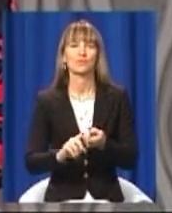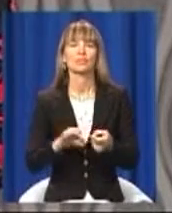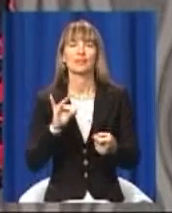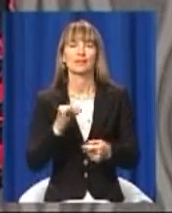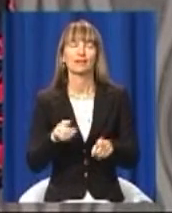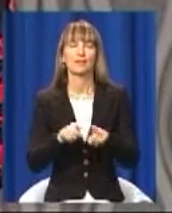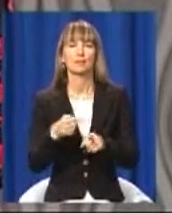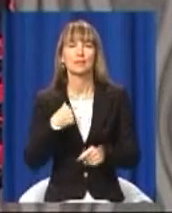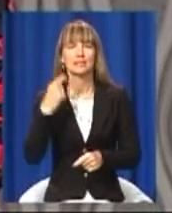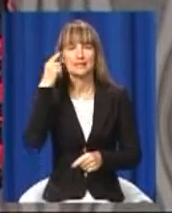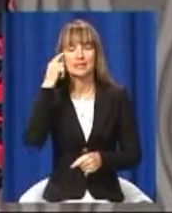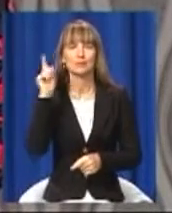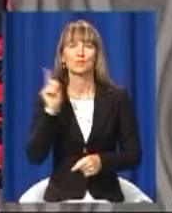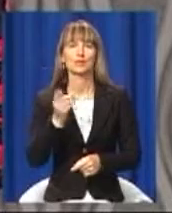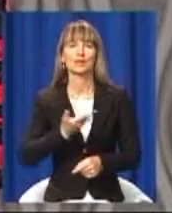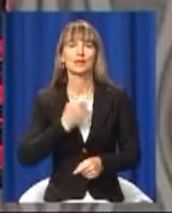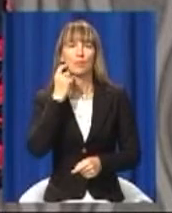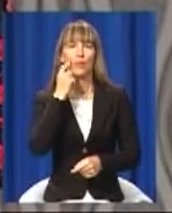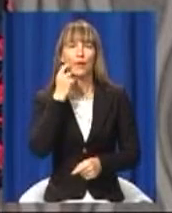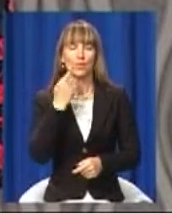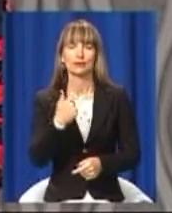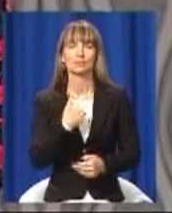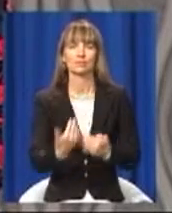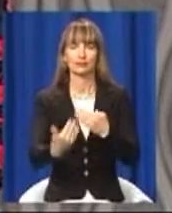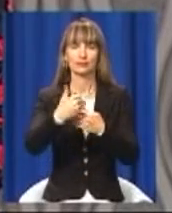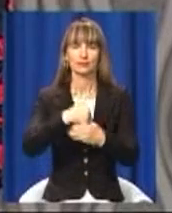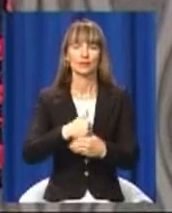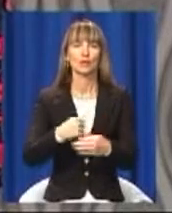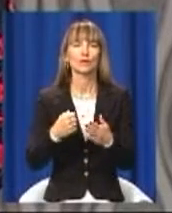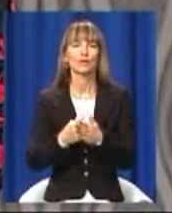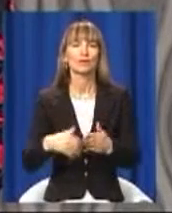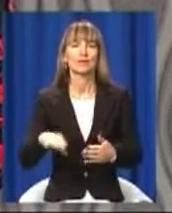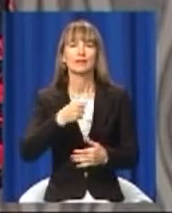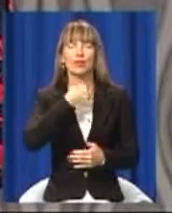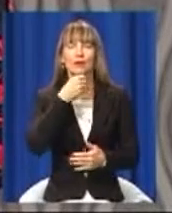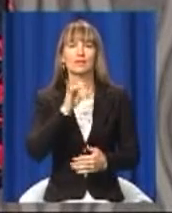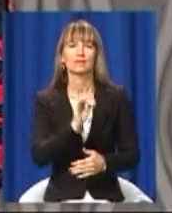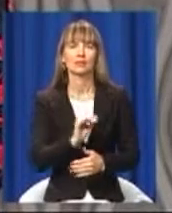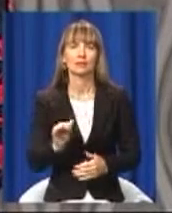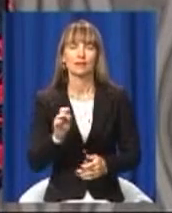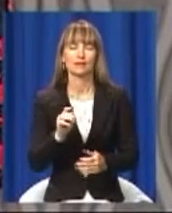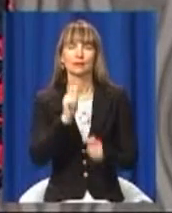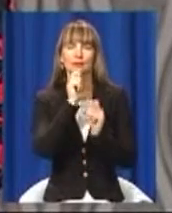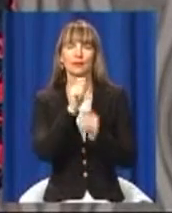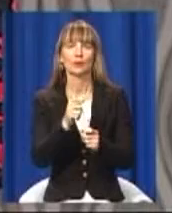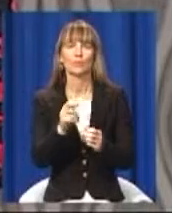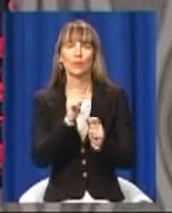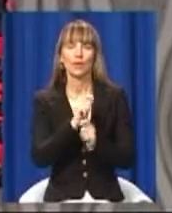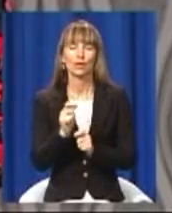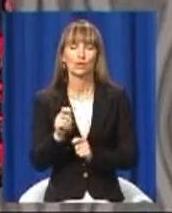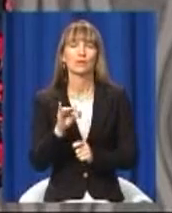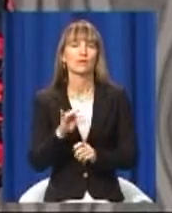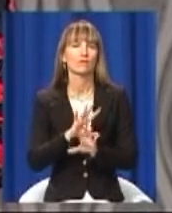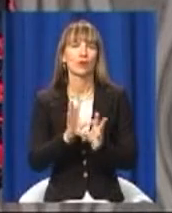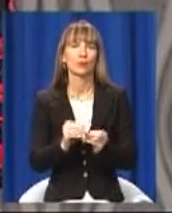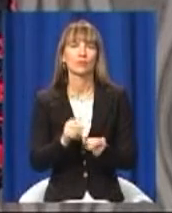Також ми знаємо, що Дід Мороз, він до нас приходив, до всіх майже, ну, взагалі, і дорослих, і дітей дарував святкові свої подарунки. І